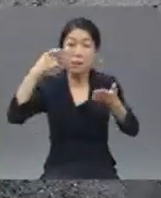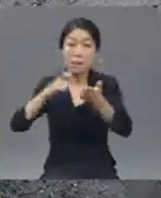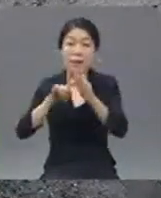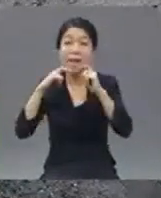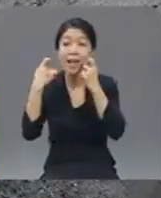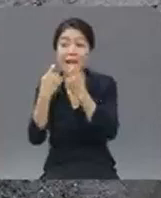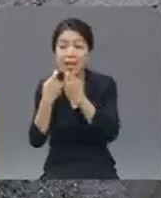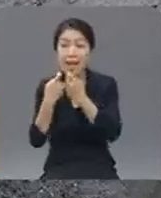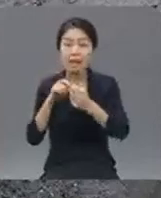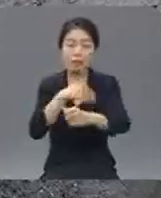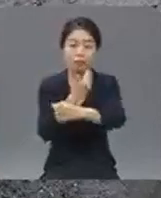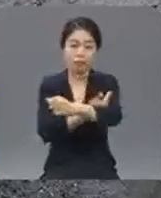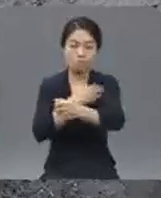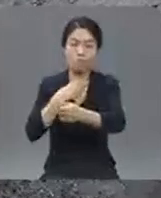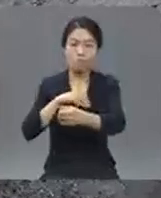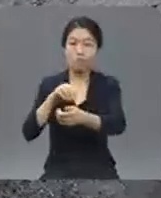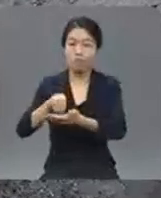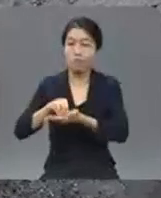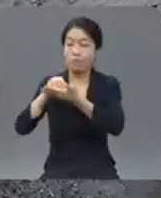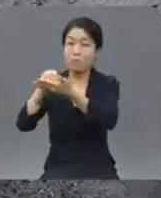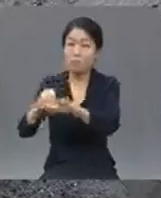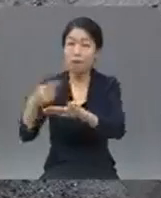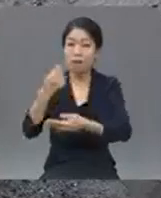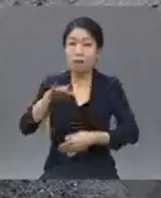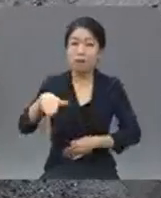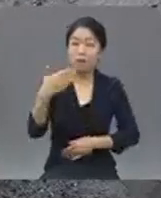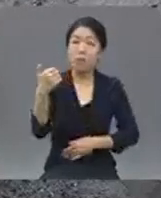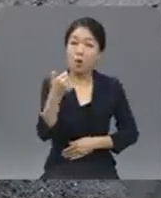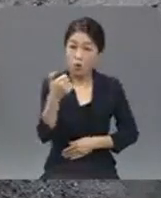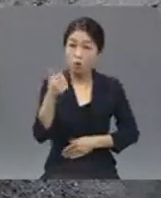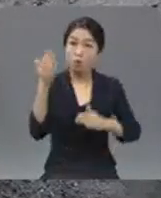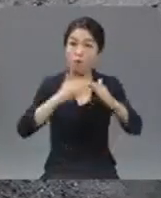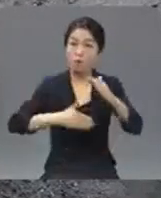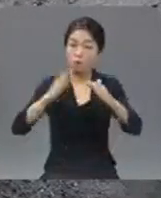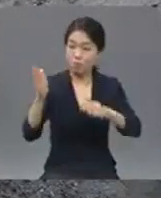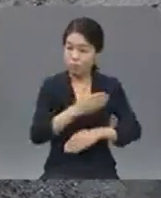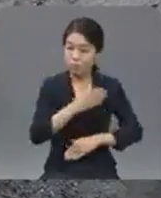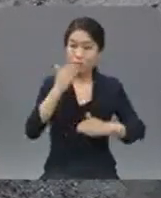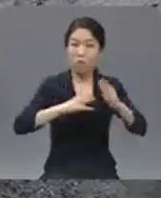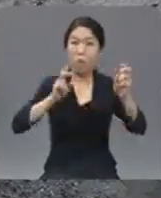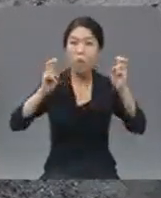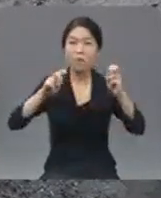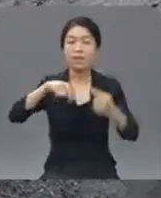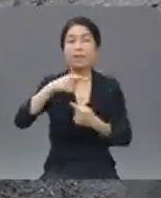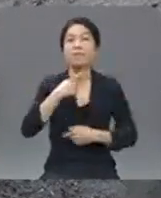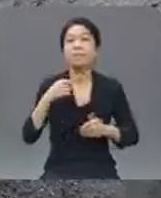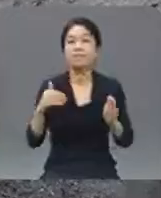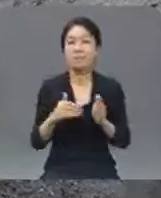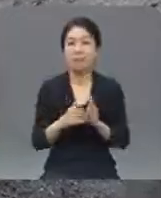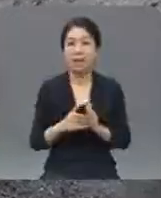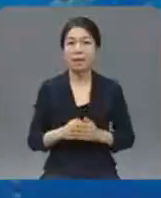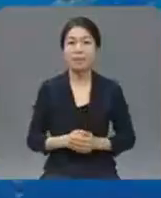개인이 광업권을 등록했고 1950년부터는 석탄공사가 운영해 왔습니다